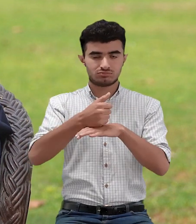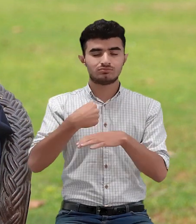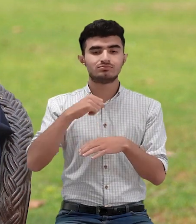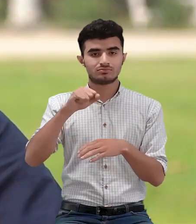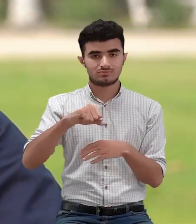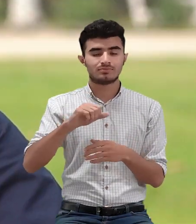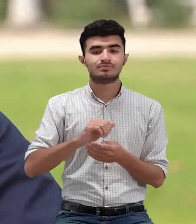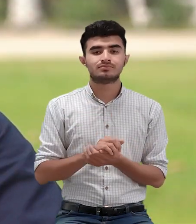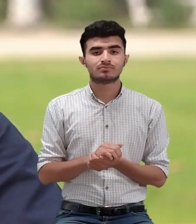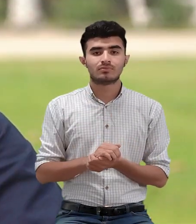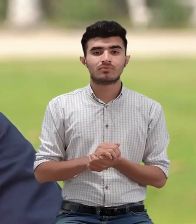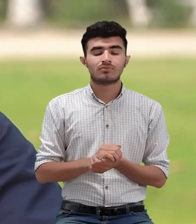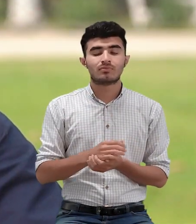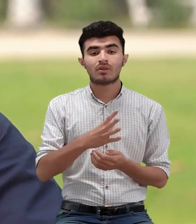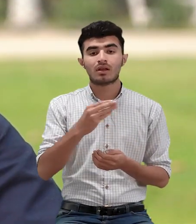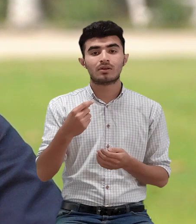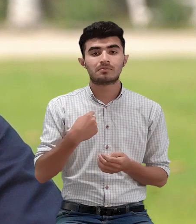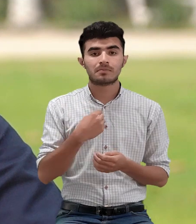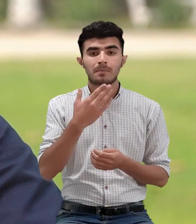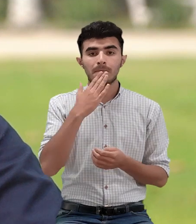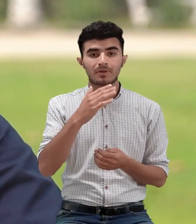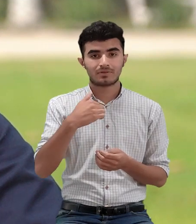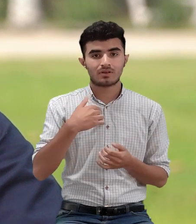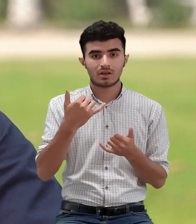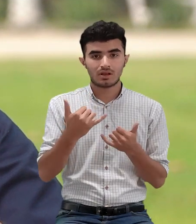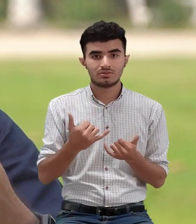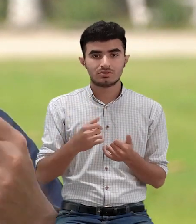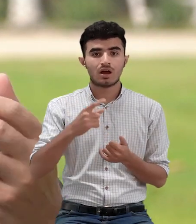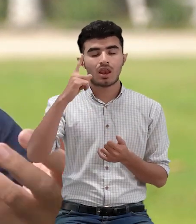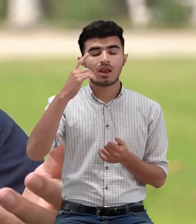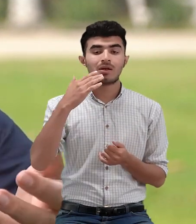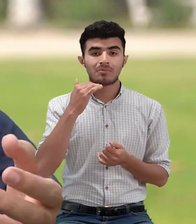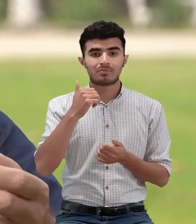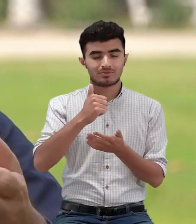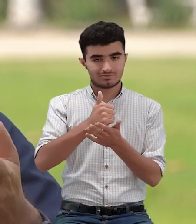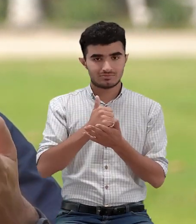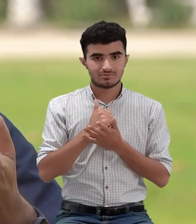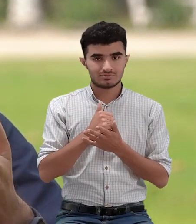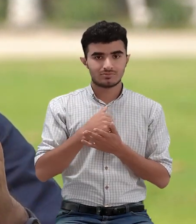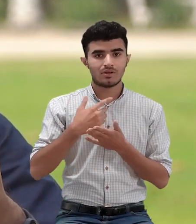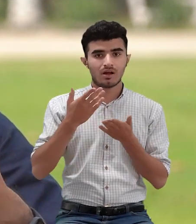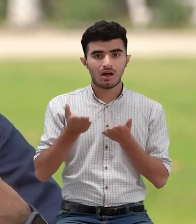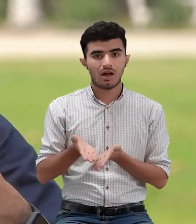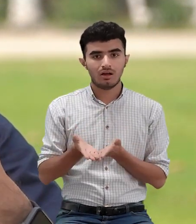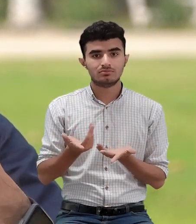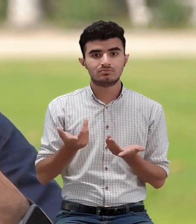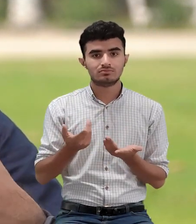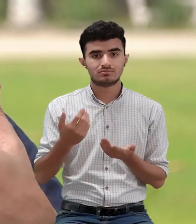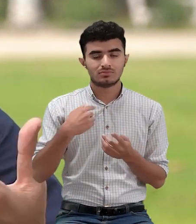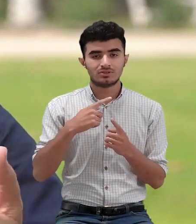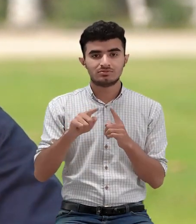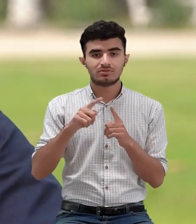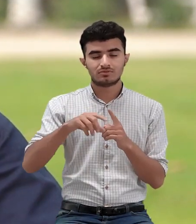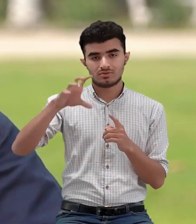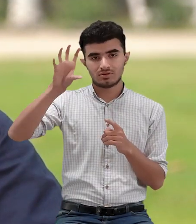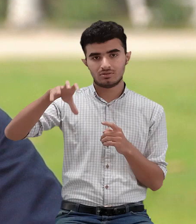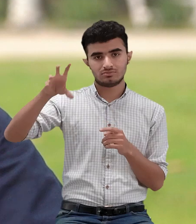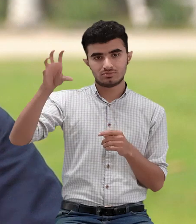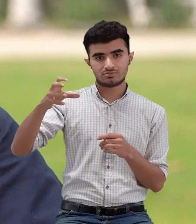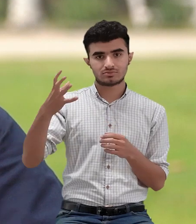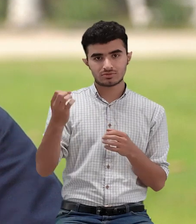हूँ। बेसिकली हमारे अंदर खुदा ने कुछ ऐसी चीज़ें रखी हैं जिसमें हमारे पास हमारी फितरत